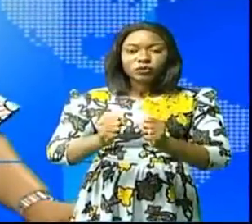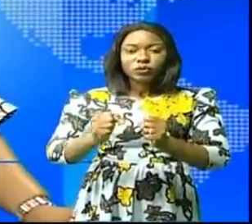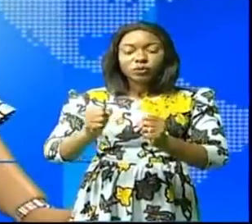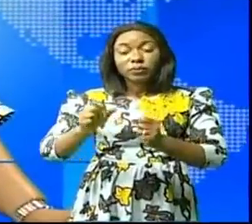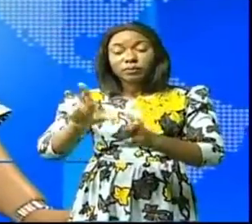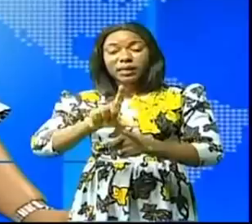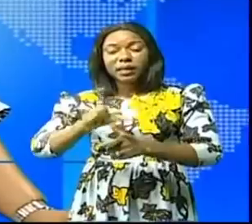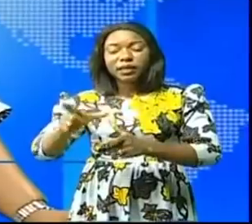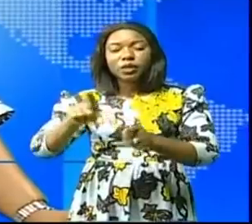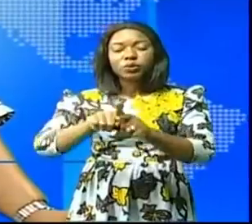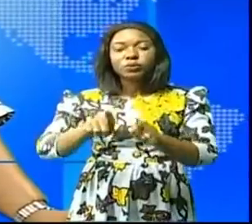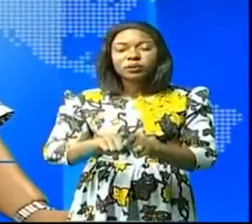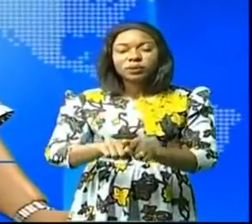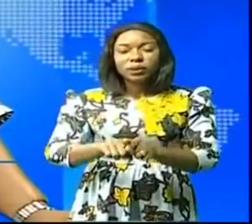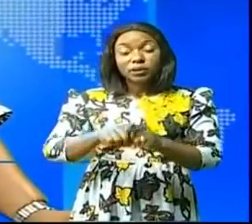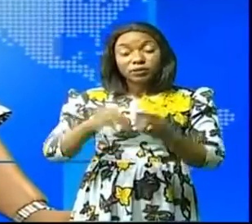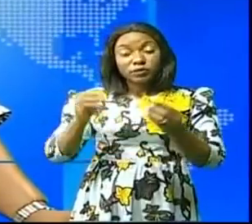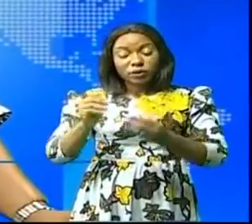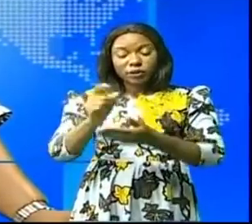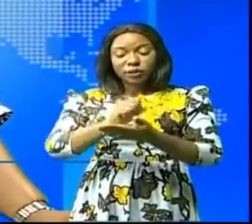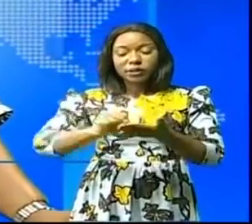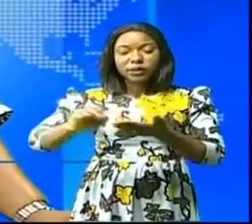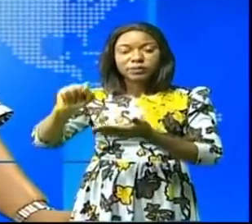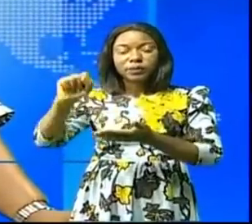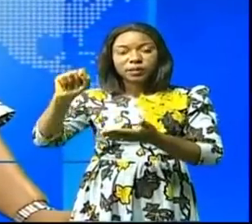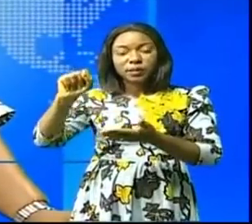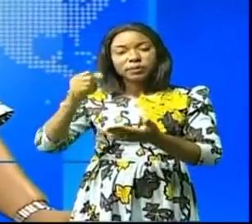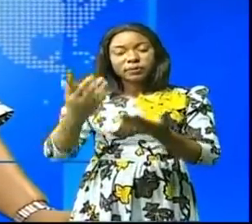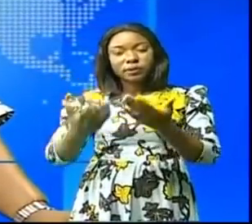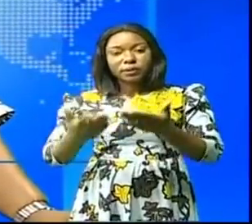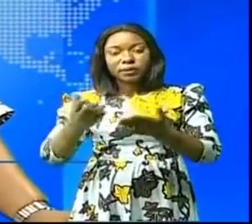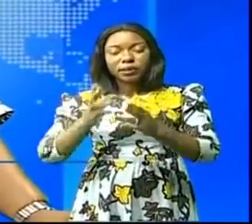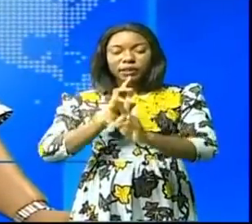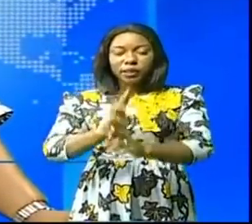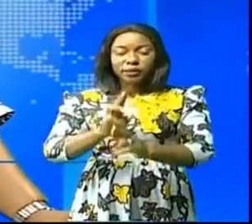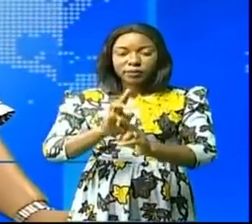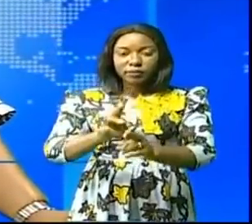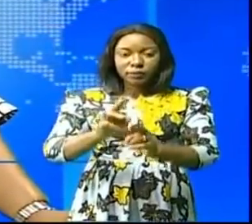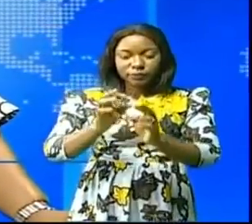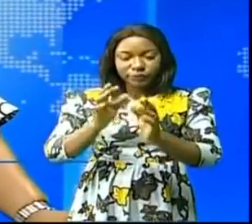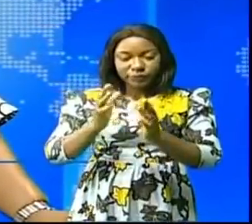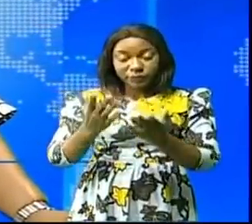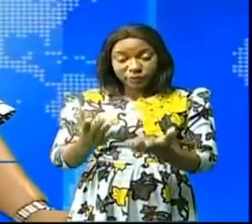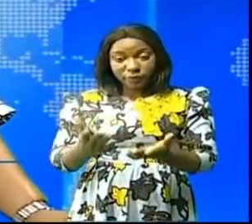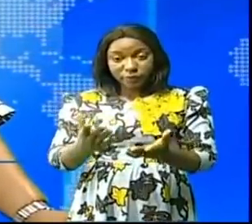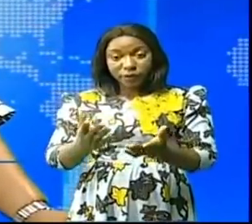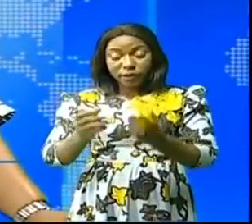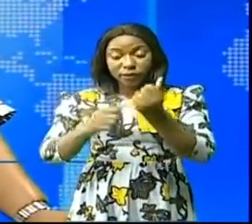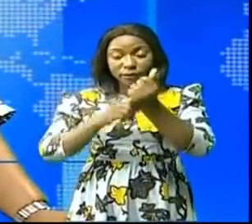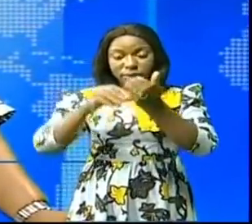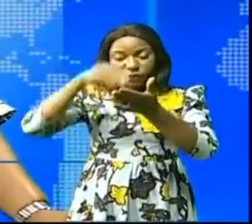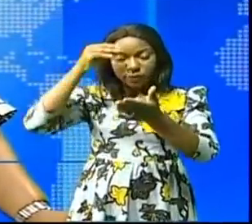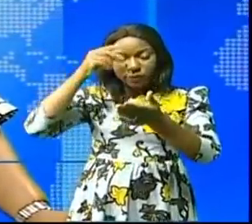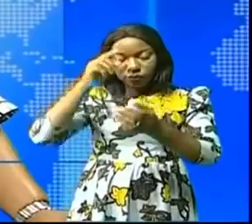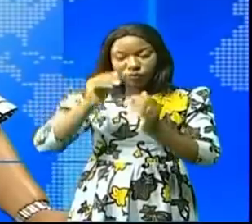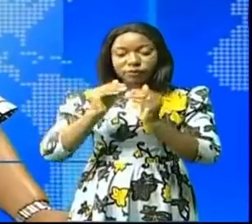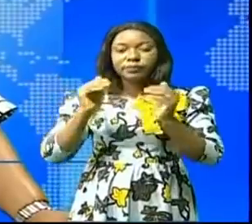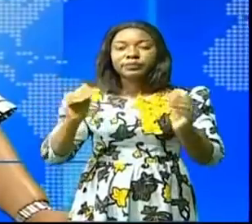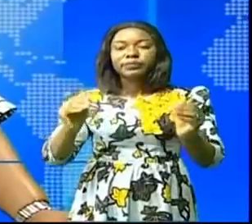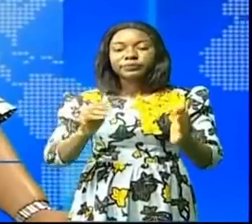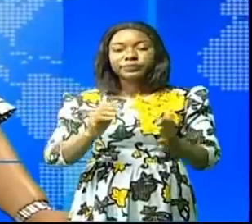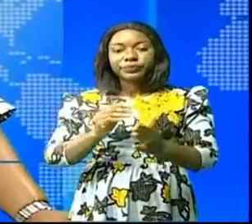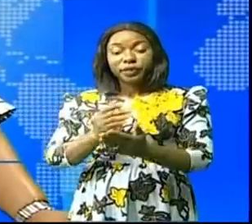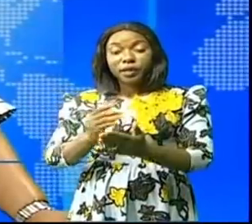parallèles et l'externalisation. Les séminaristes vont tenter de répondre à plusieurs questions sur le maintien de la paix.